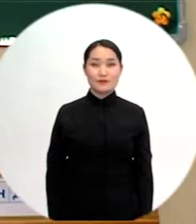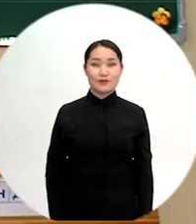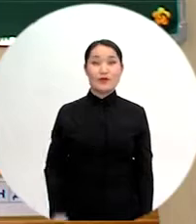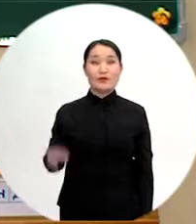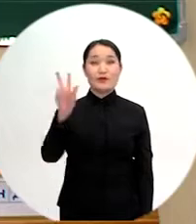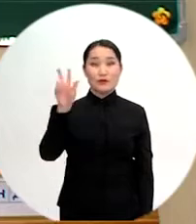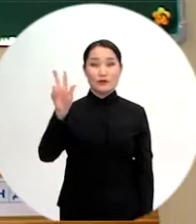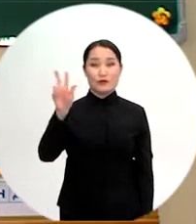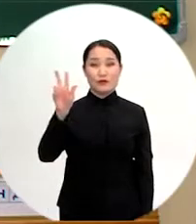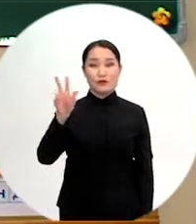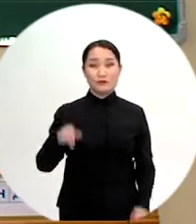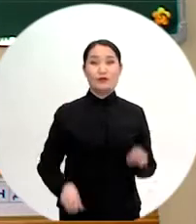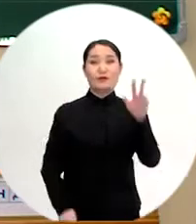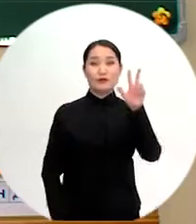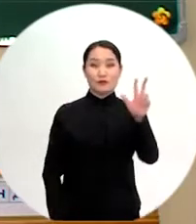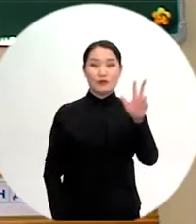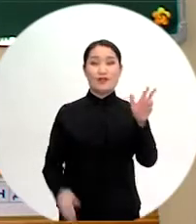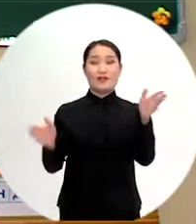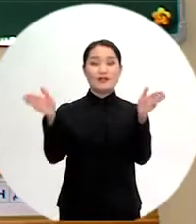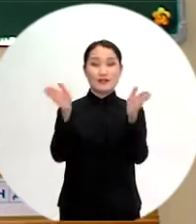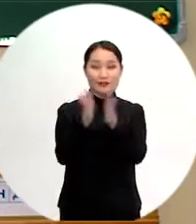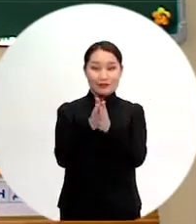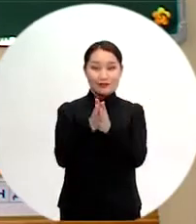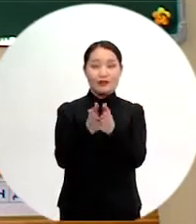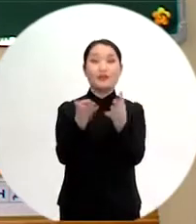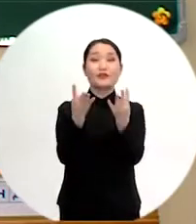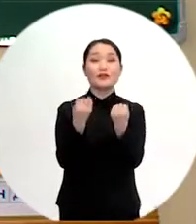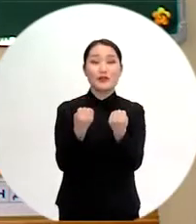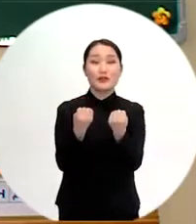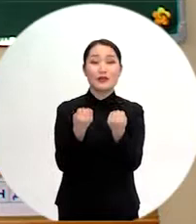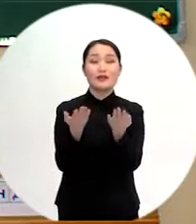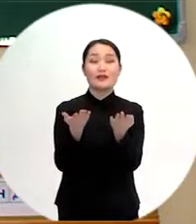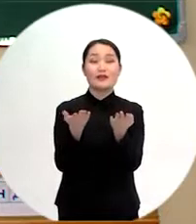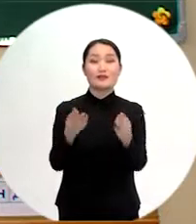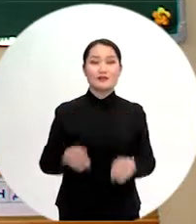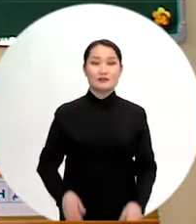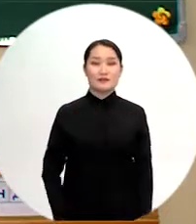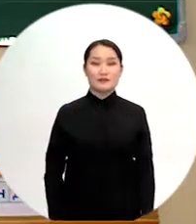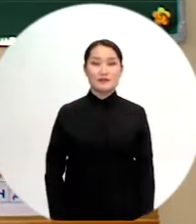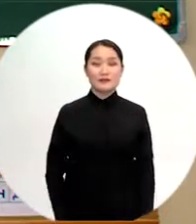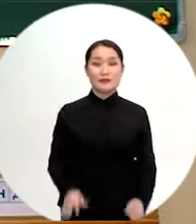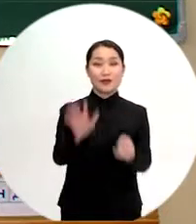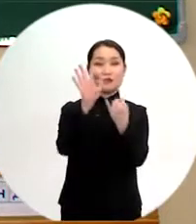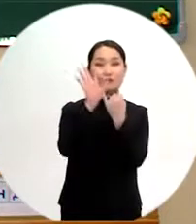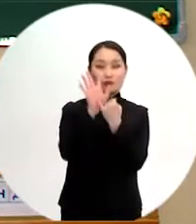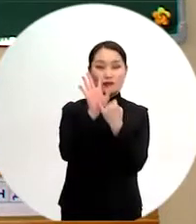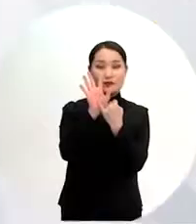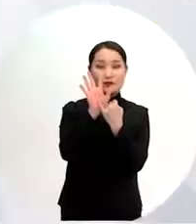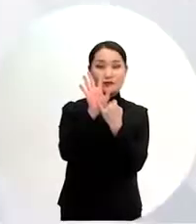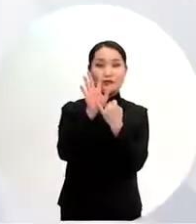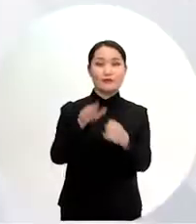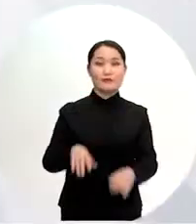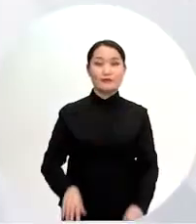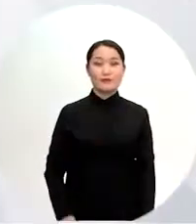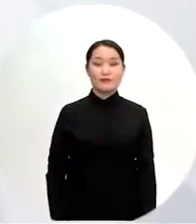Гурван хуруу, гурван хуруу. Нийлээд хэдэн хуруу болсон бэ? Зургаан хуруу.